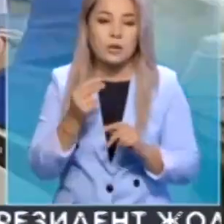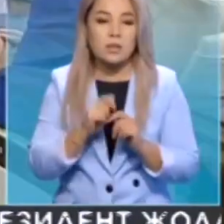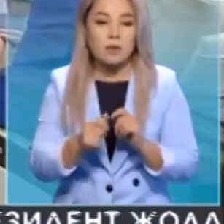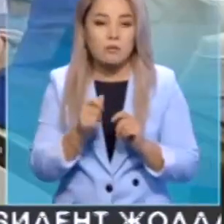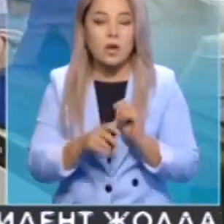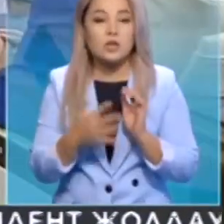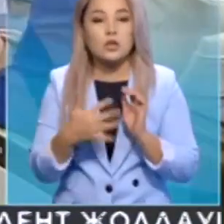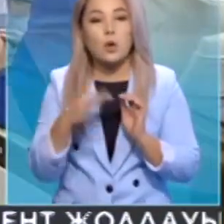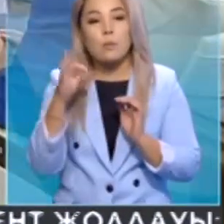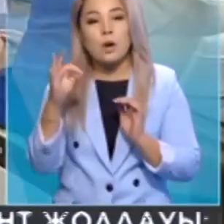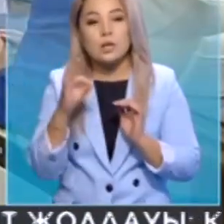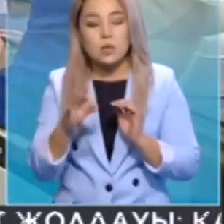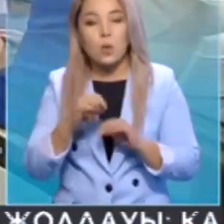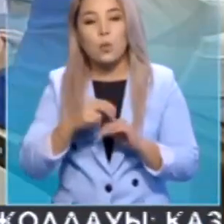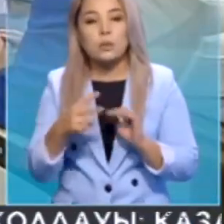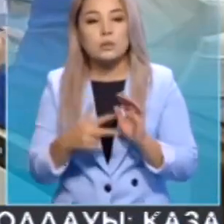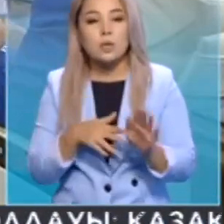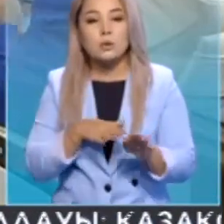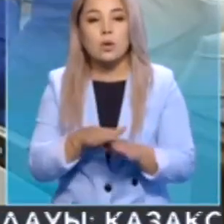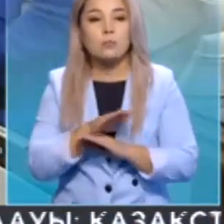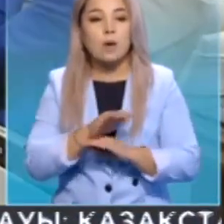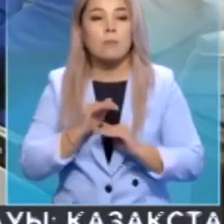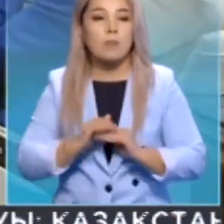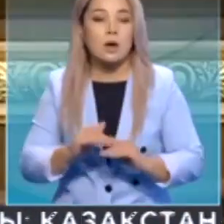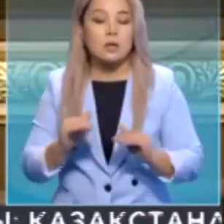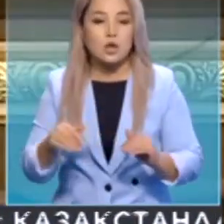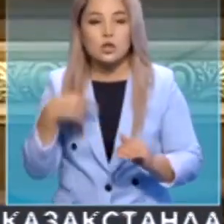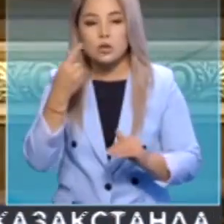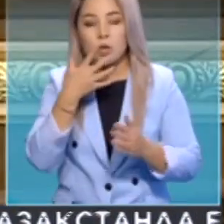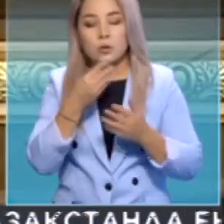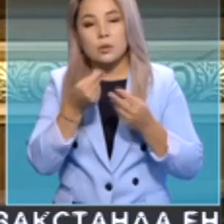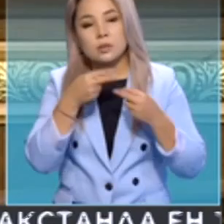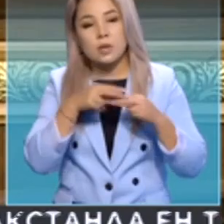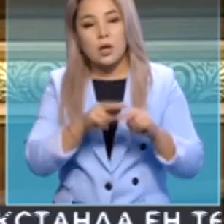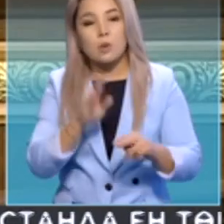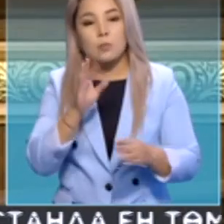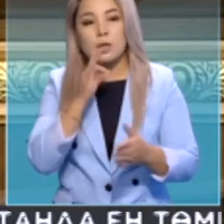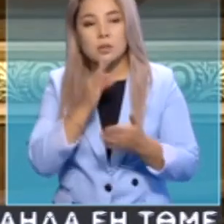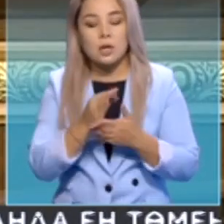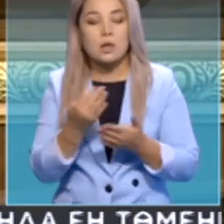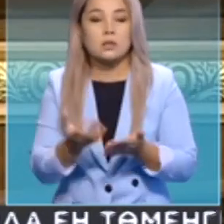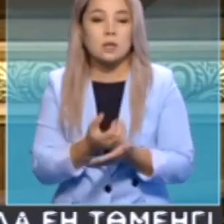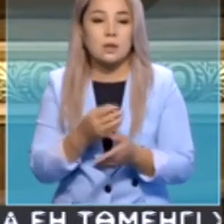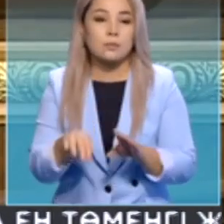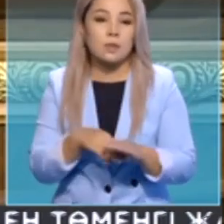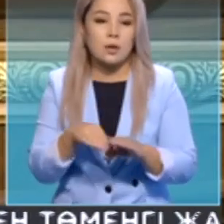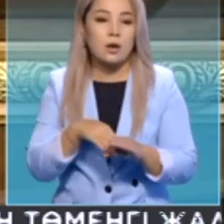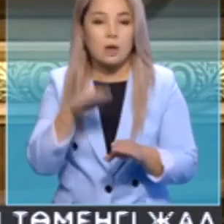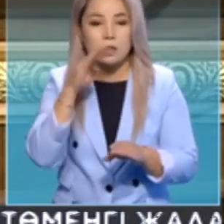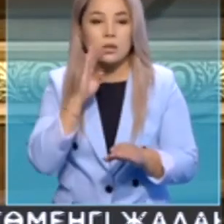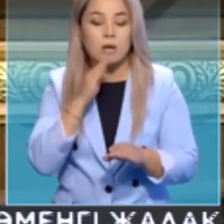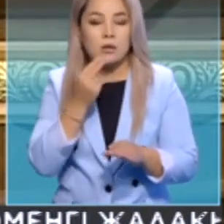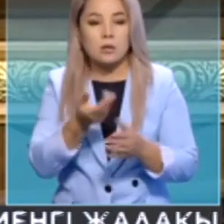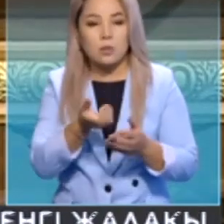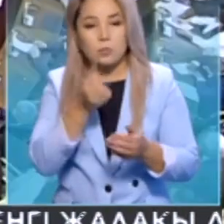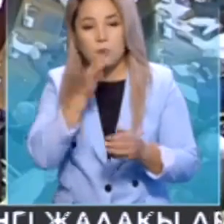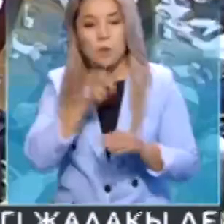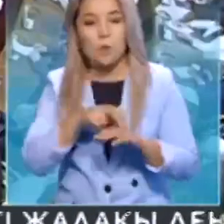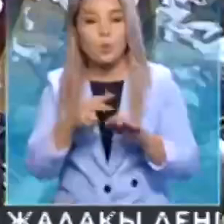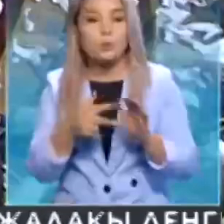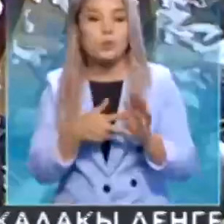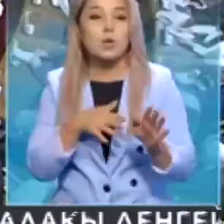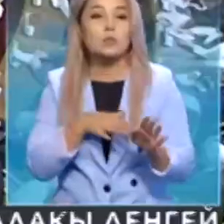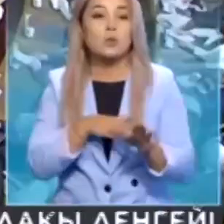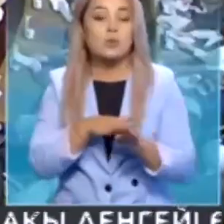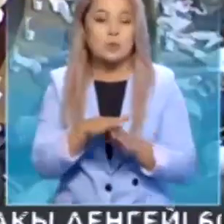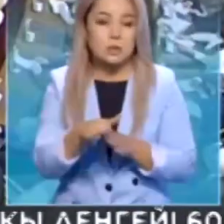кірісінің 50%. 18-ге толмаған балалардың жеке шотына аударылып отырады. Ол қаражатты ата-аналары шешіп ала алмайды, тек 18 жасқа